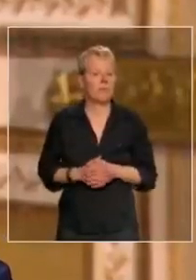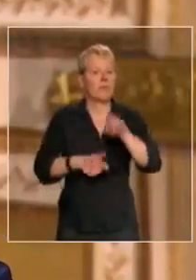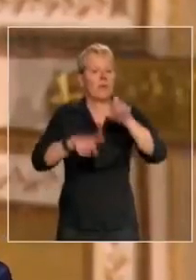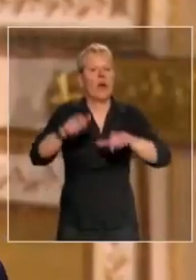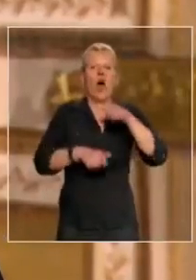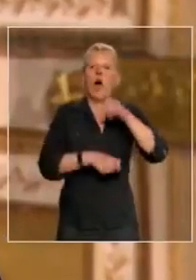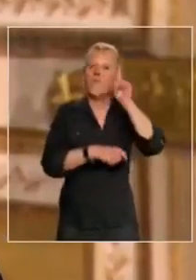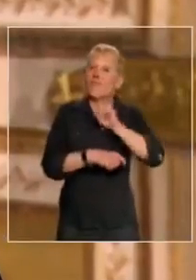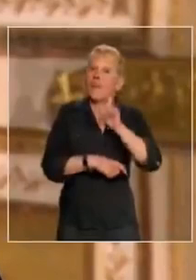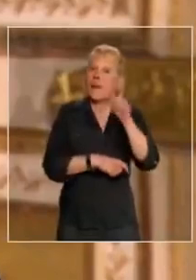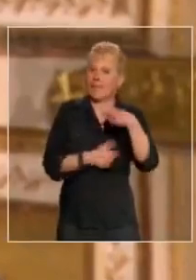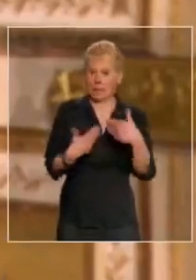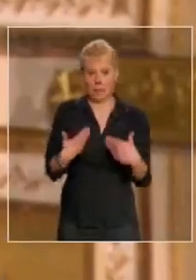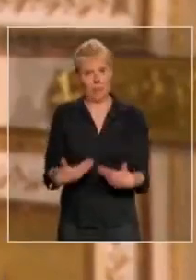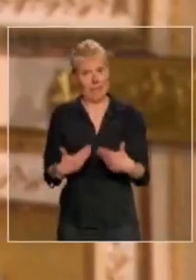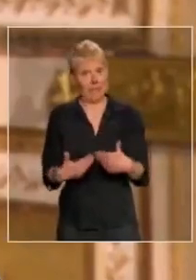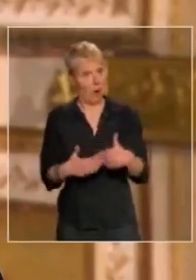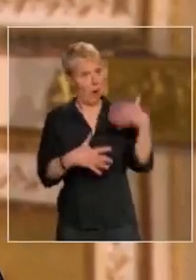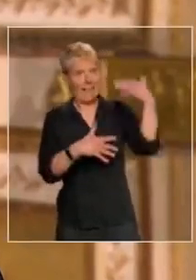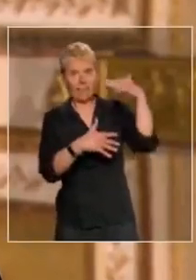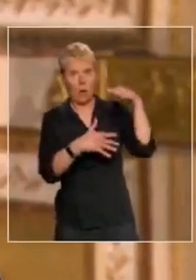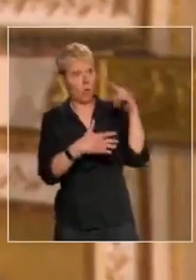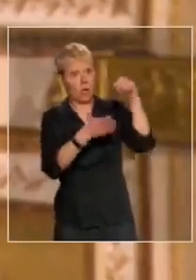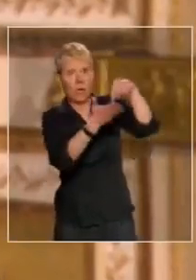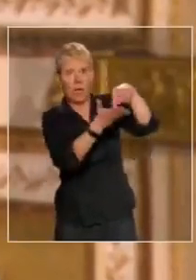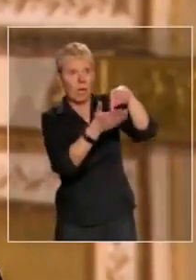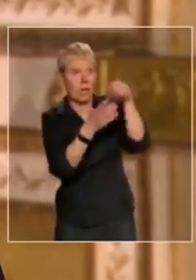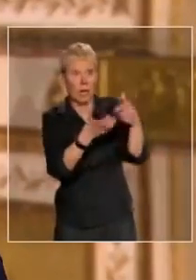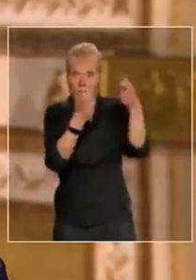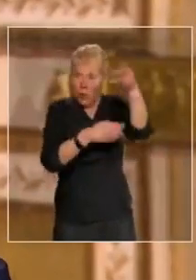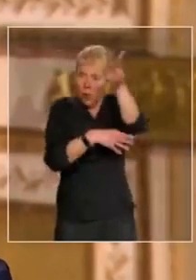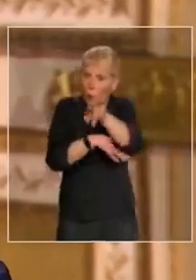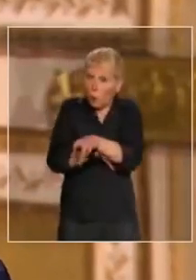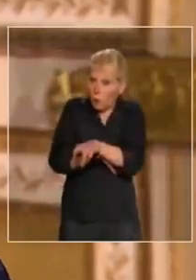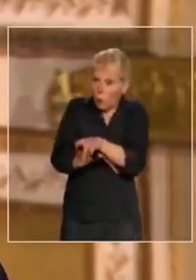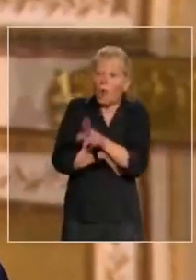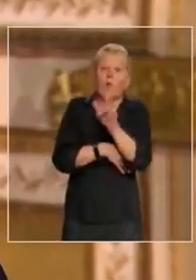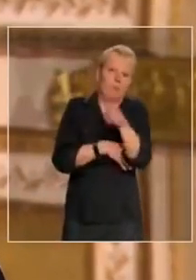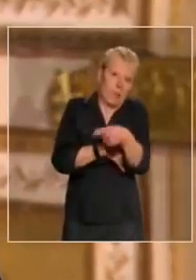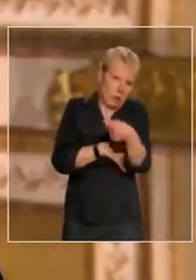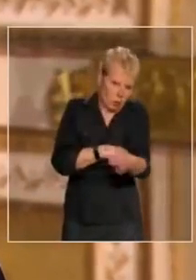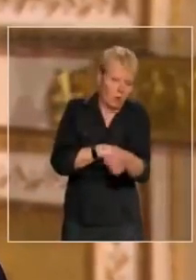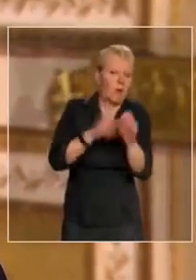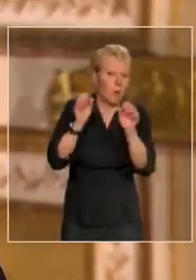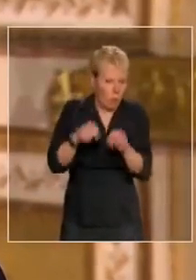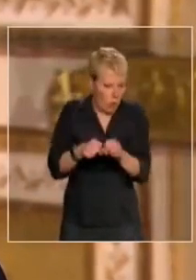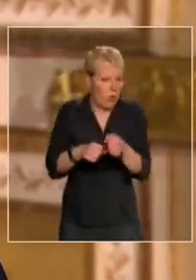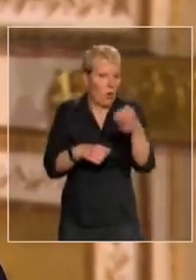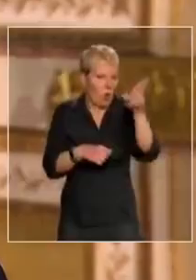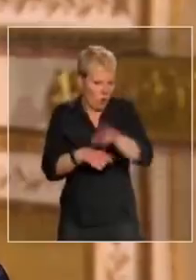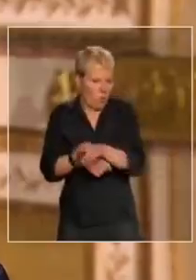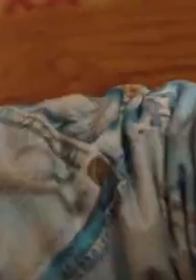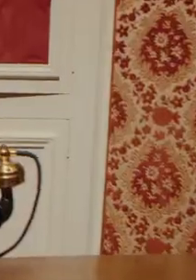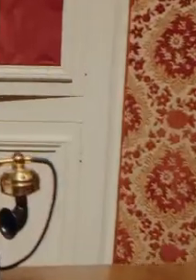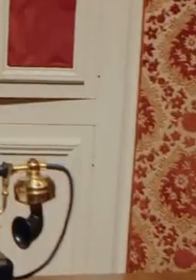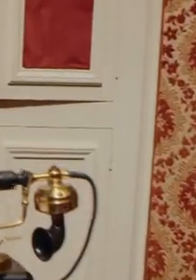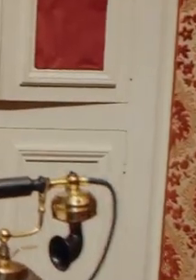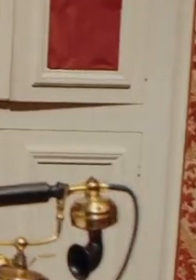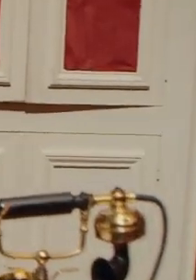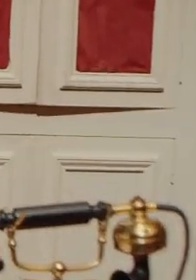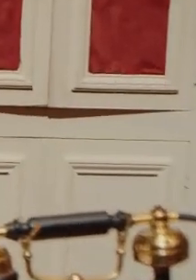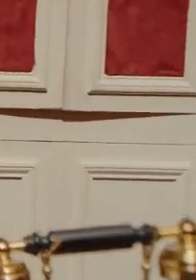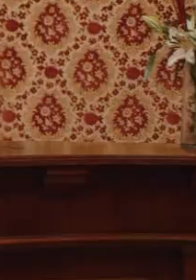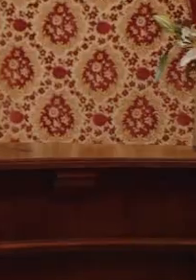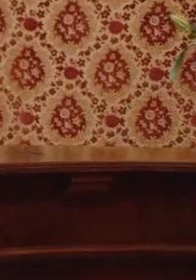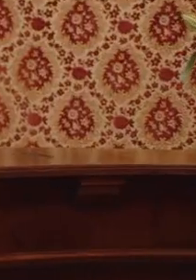et les Français qui sont actuellement à l'étranger et souhaitent rentrer, pourront bien entendu rejoindre leur pays. Et ne